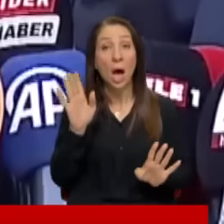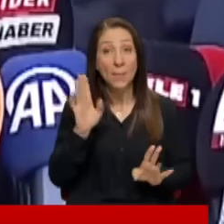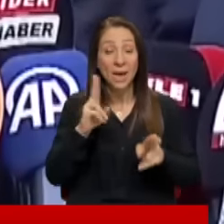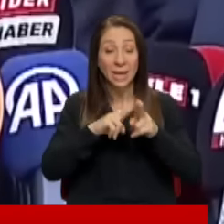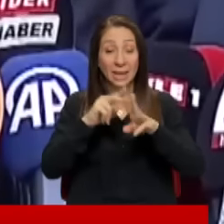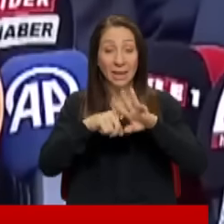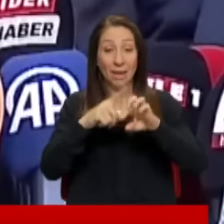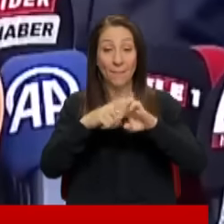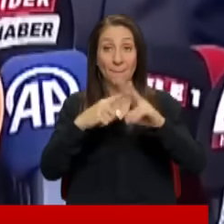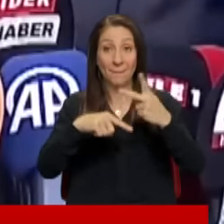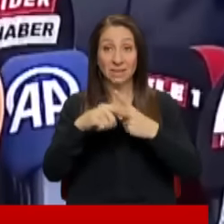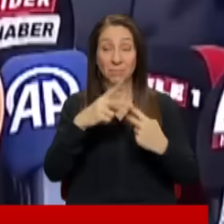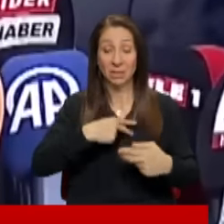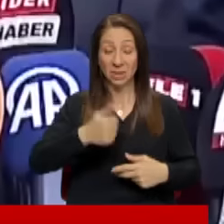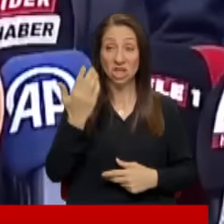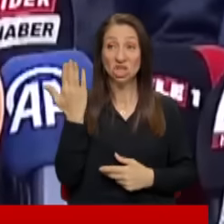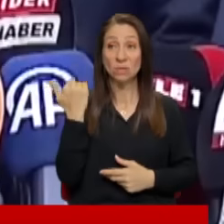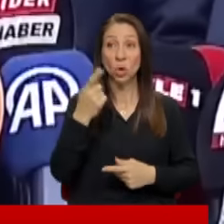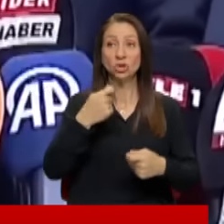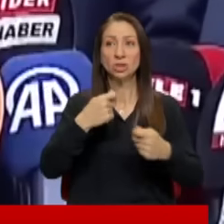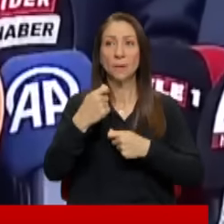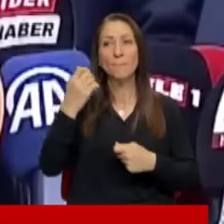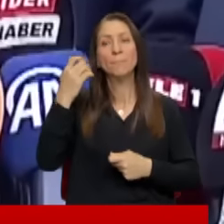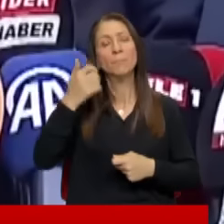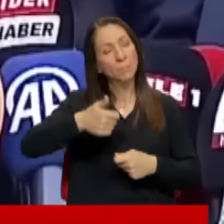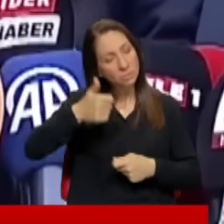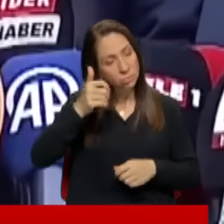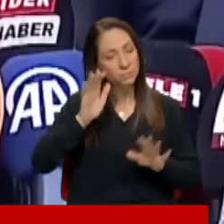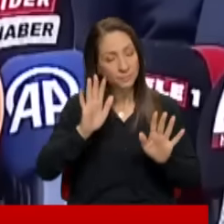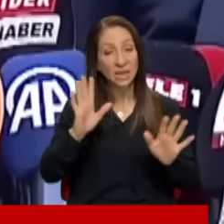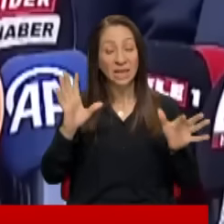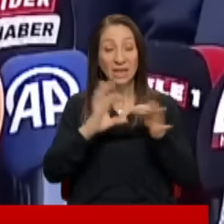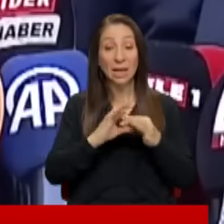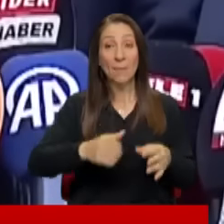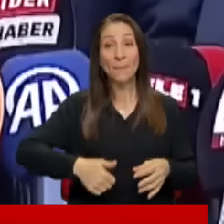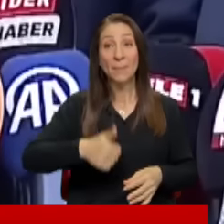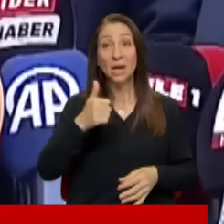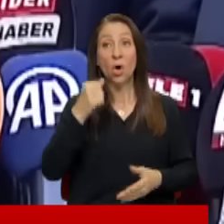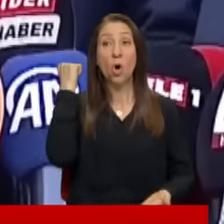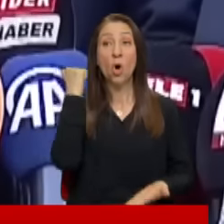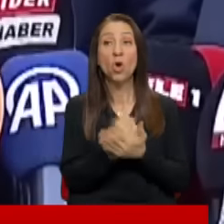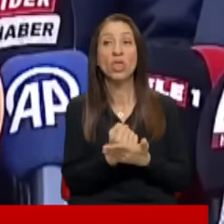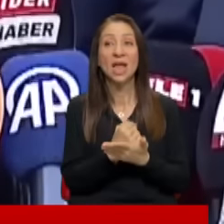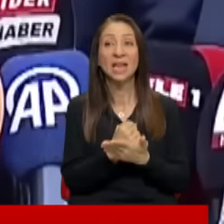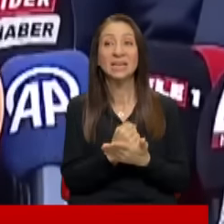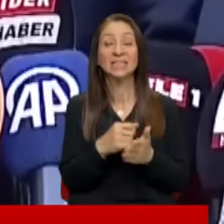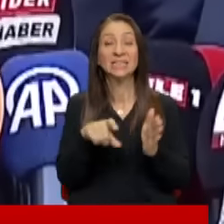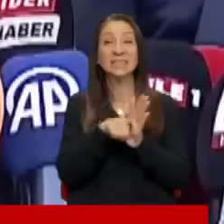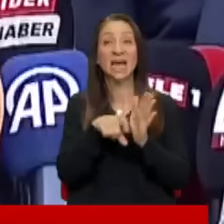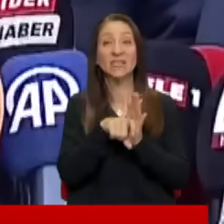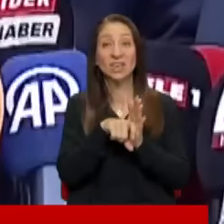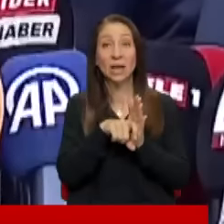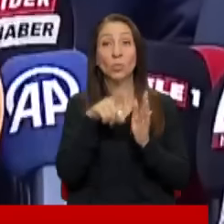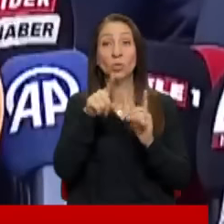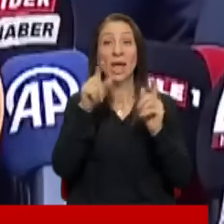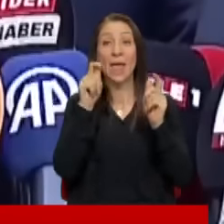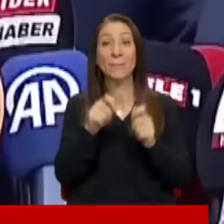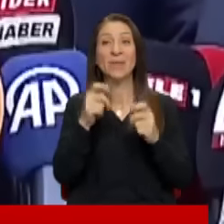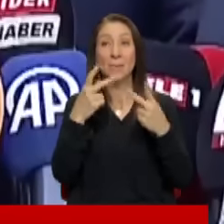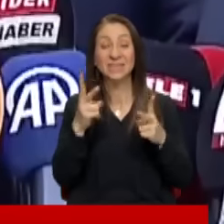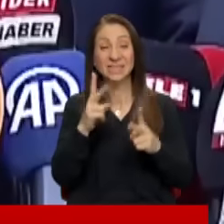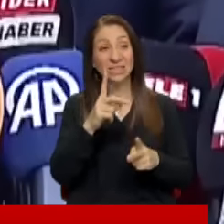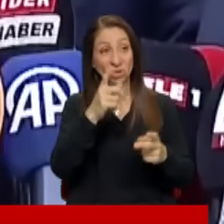Kepez Belediye Başkanımız geçmişte o şirketin başındayken ilgili bakanlıktan onaylı, sertifikalı buna